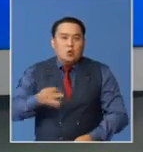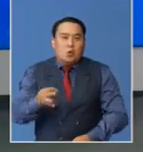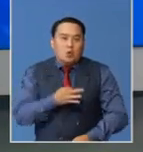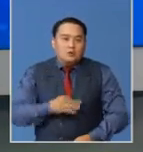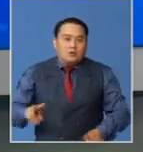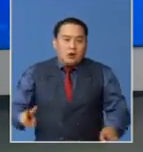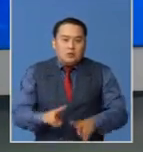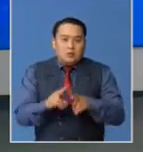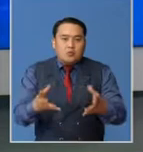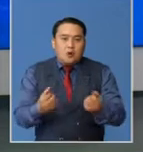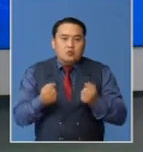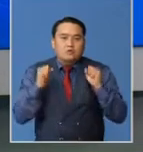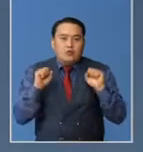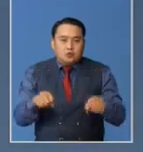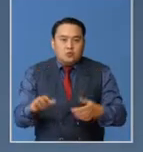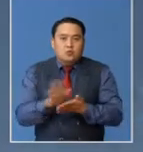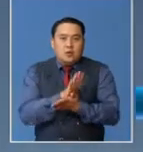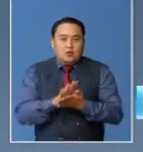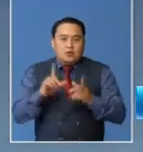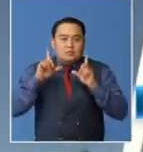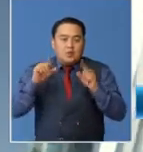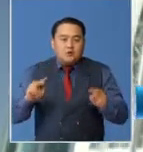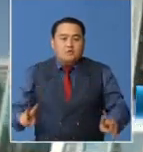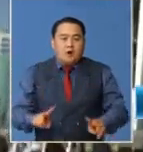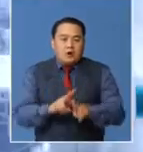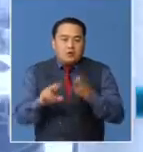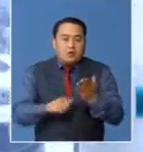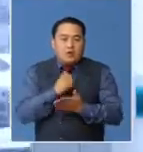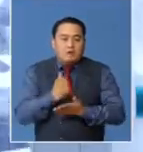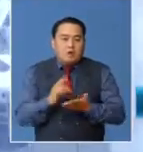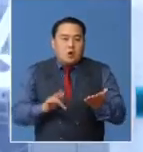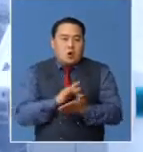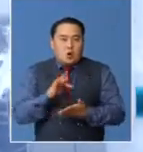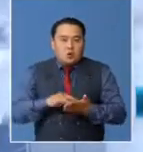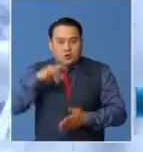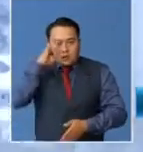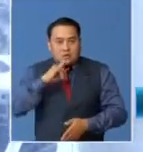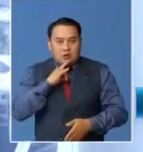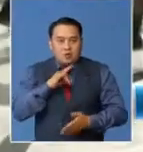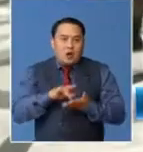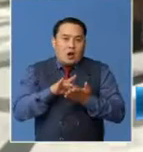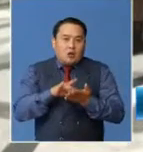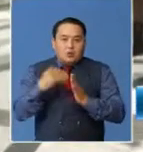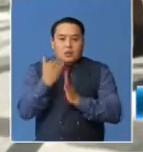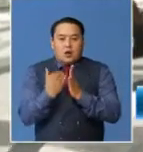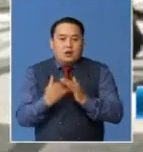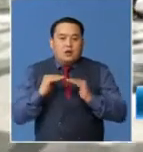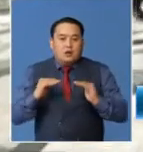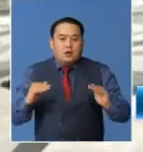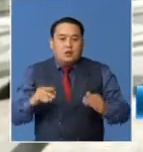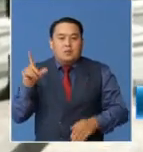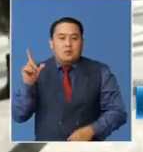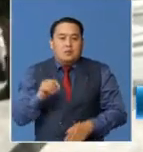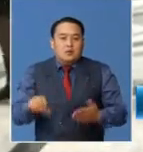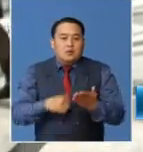области в Астане получили возможность бесплатно посетить главный город страны. В ходе экскурсионной программы дети